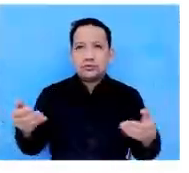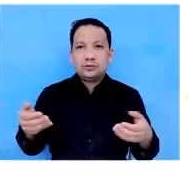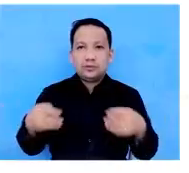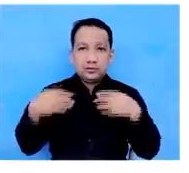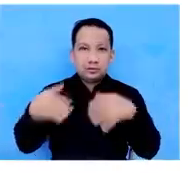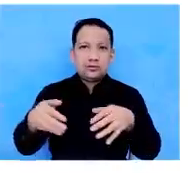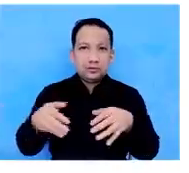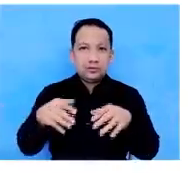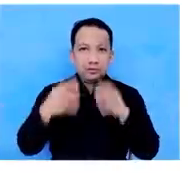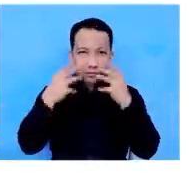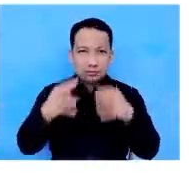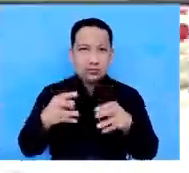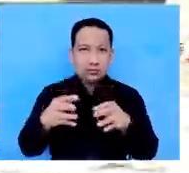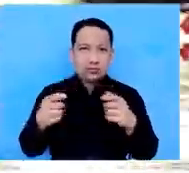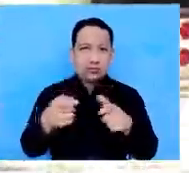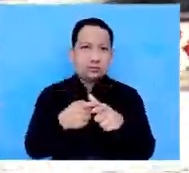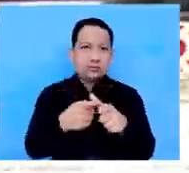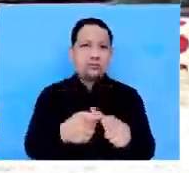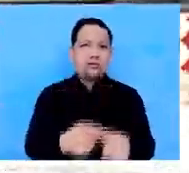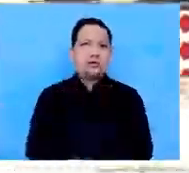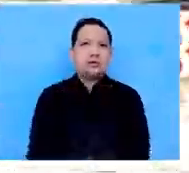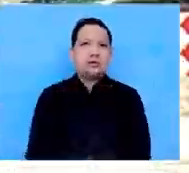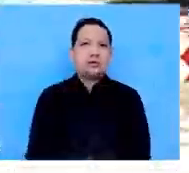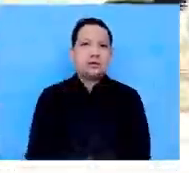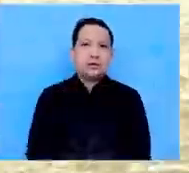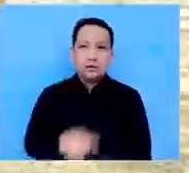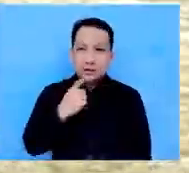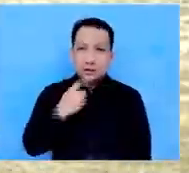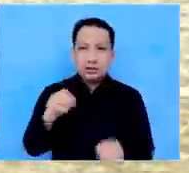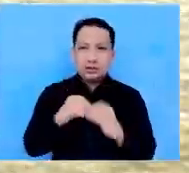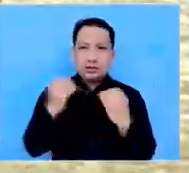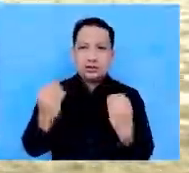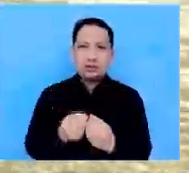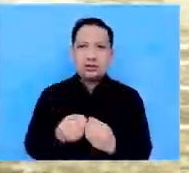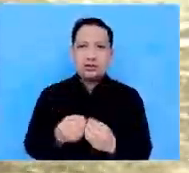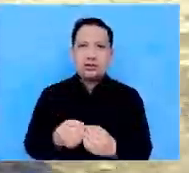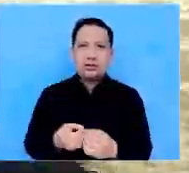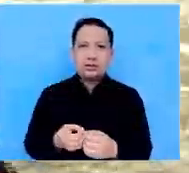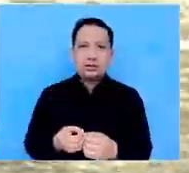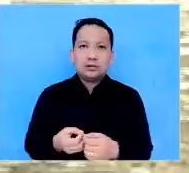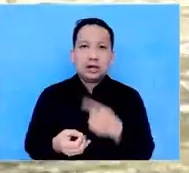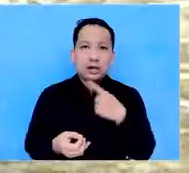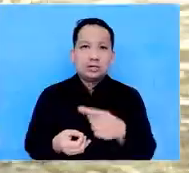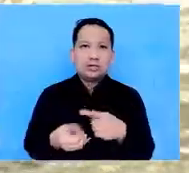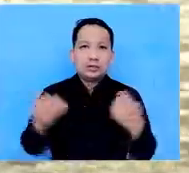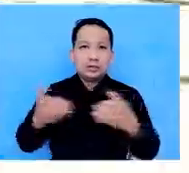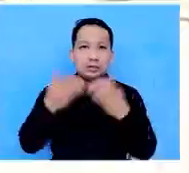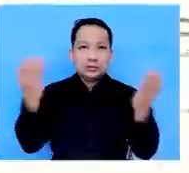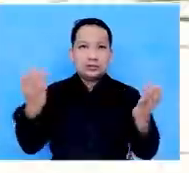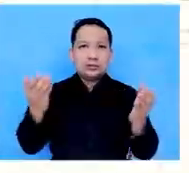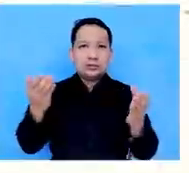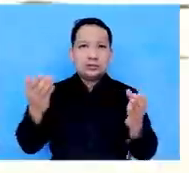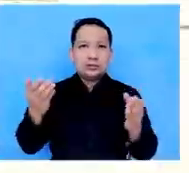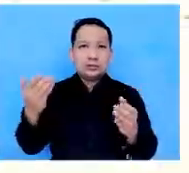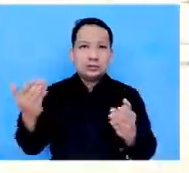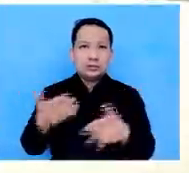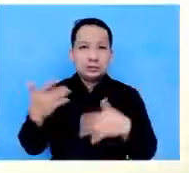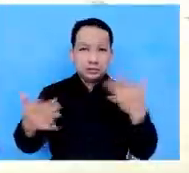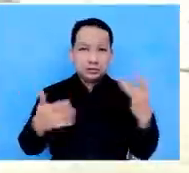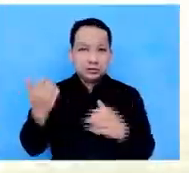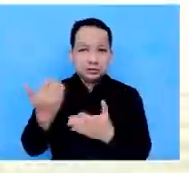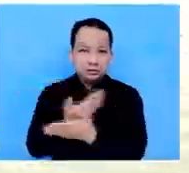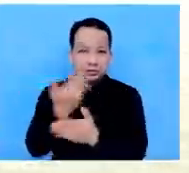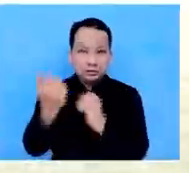para manood ng karera. Ayon sa mga organizer, bukod sa pakikiisa sa pagdiriwang ng Chinese New Year, layo ng event